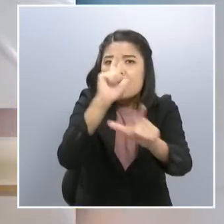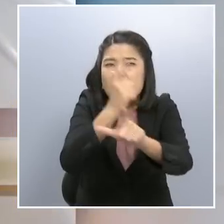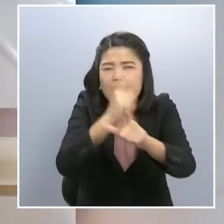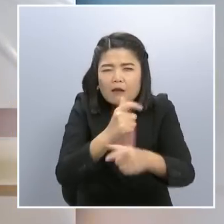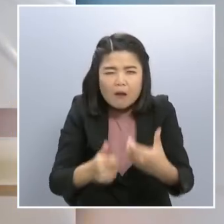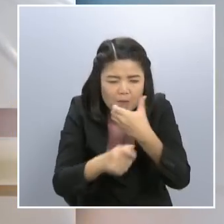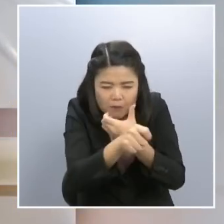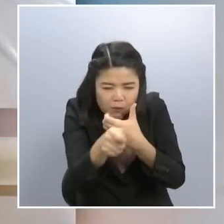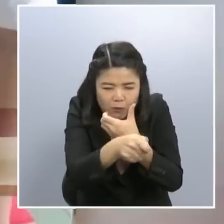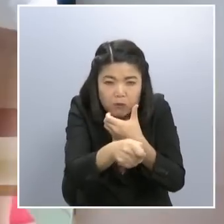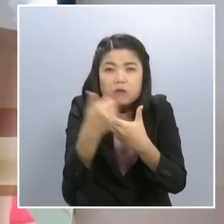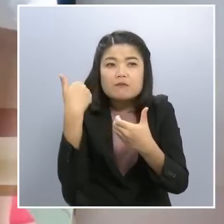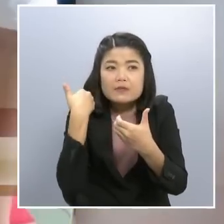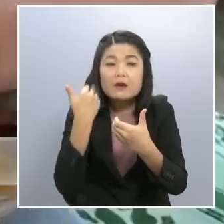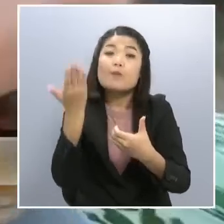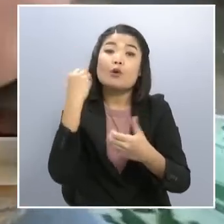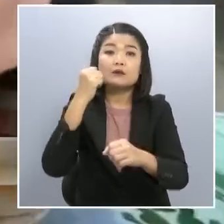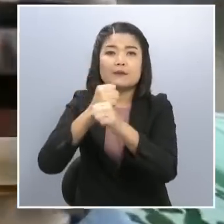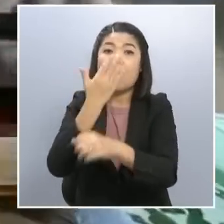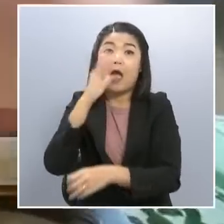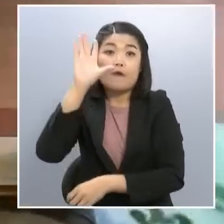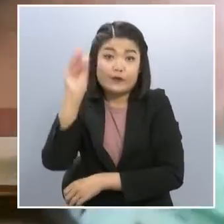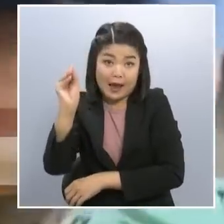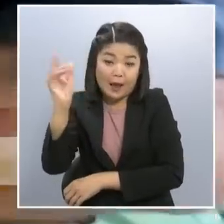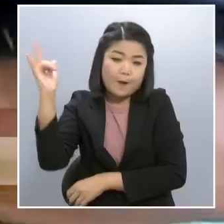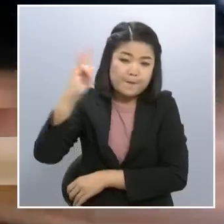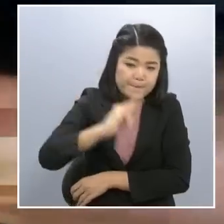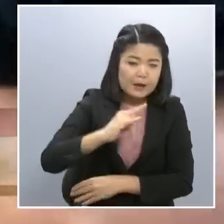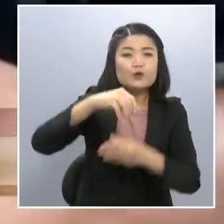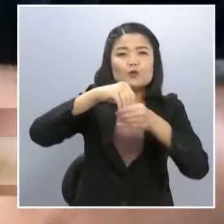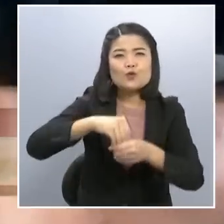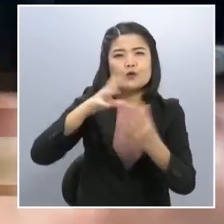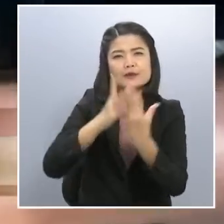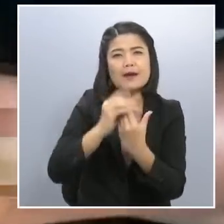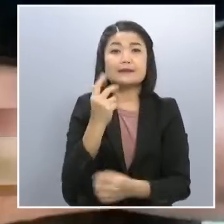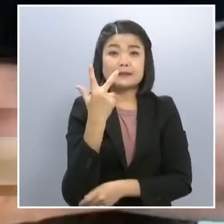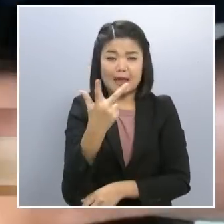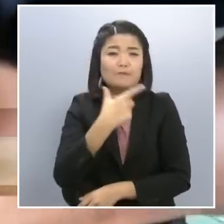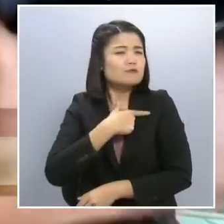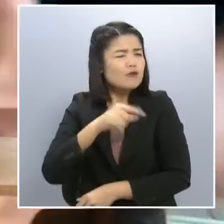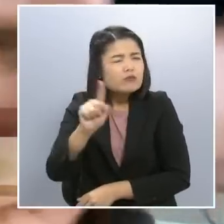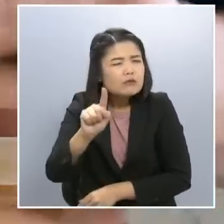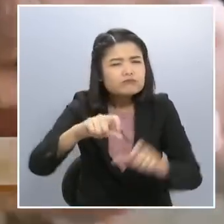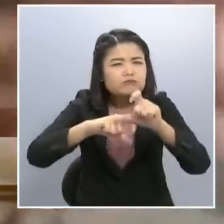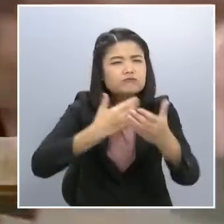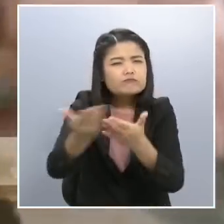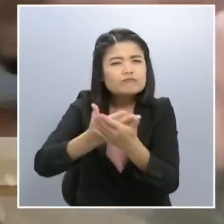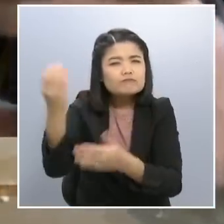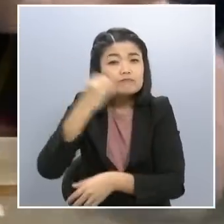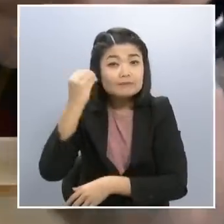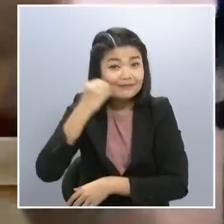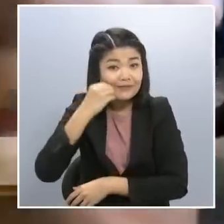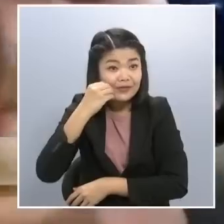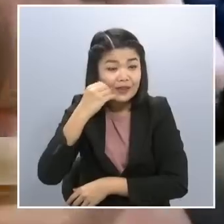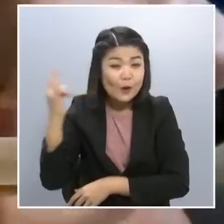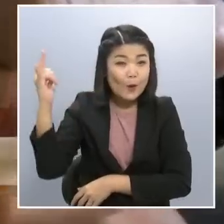มไม่น่าเชื่อเลยปกติทำงานอยู่แอฟริกาใต ้เพิ่งกลับมา3อาทิตย ์3อาทิตย์แต่ว่าเป็นคนชื่นชอบการเสี่ยงดวงอยู่แล้วกลับมาถึงปุ๊บ เหมือน